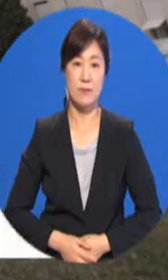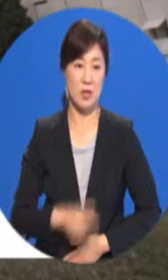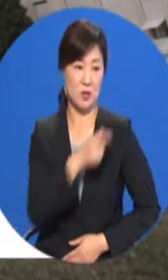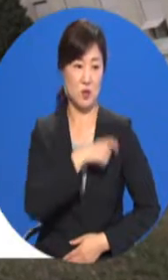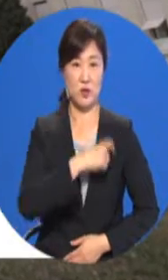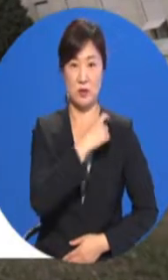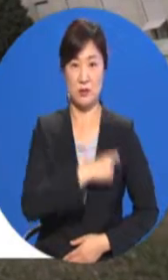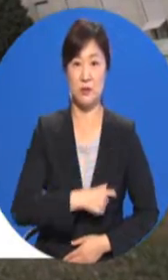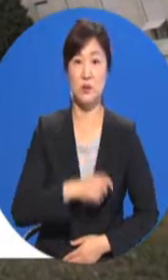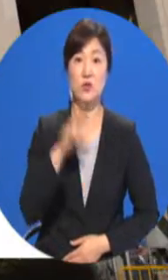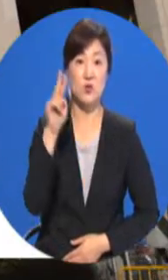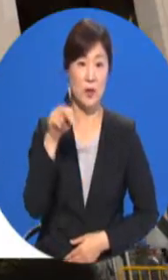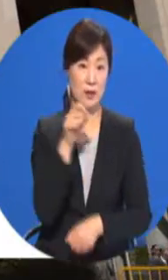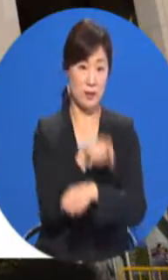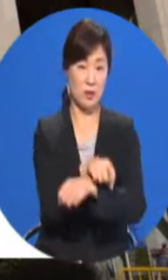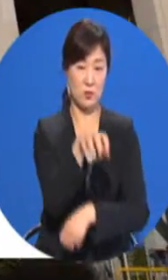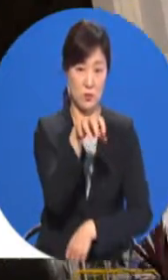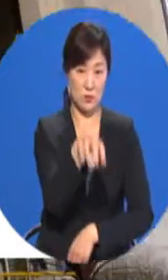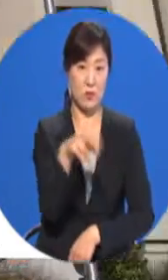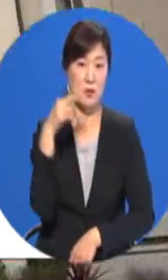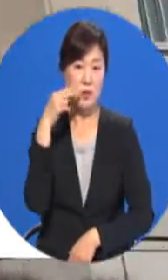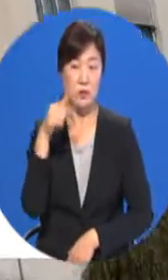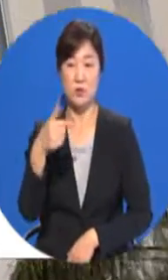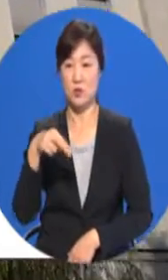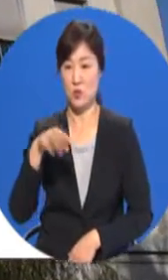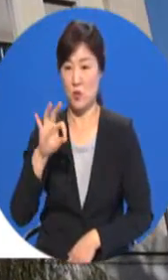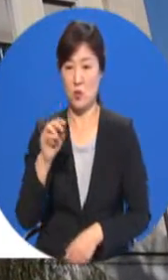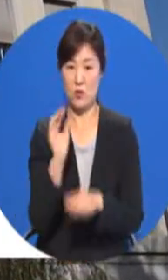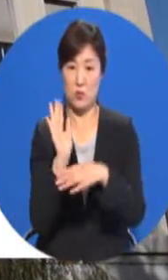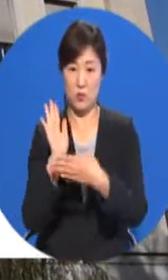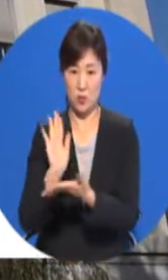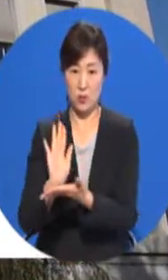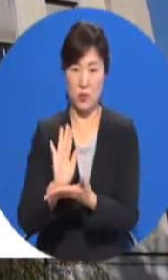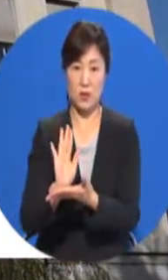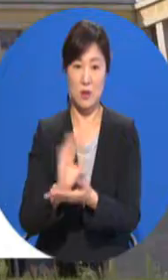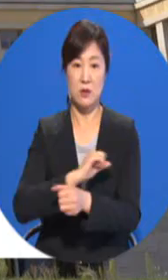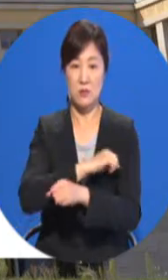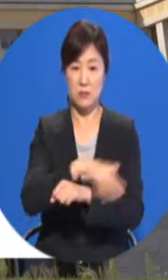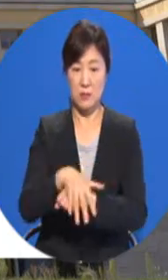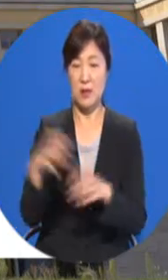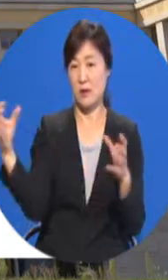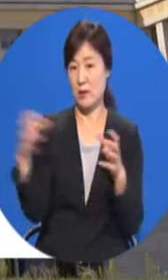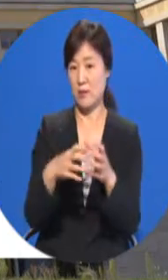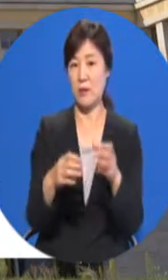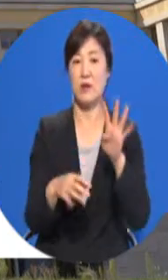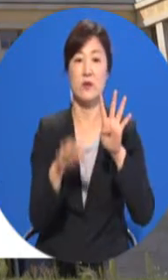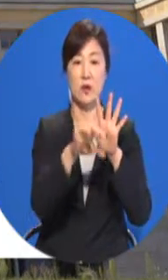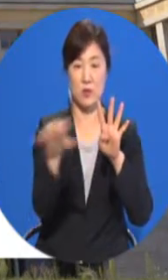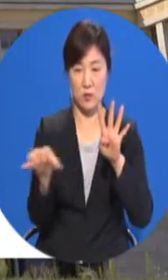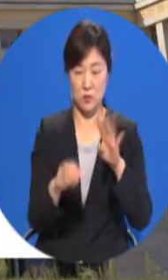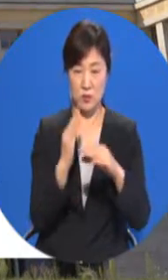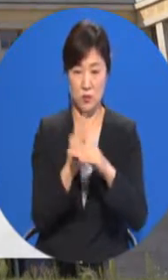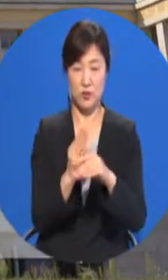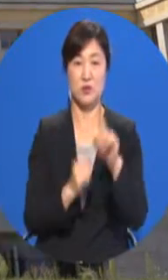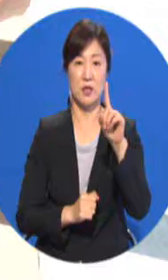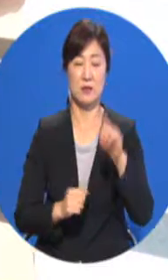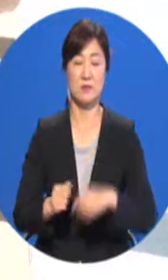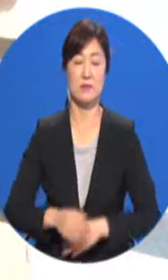스위스 유엔 제네바 사무국은 미국 뉴욕 본부와 더불어 전 세계 네 곳에 있는 유엔 사무국 가운데